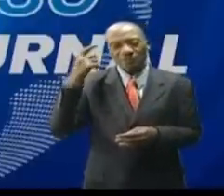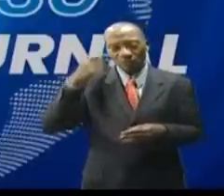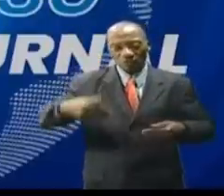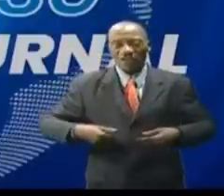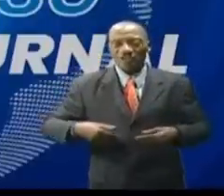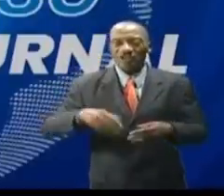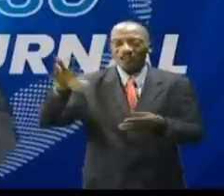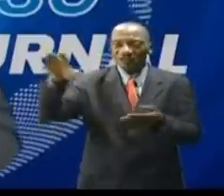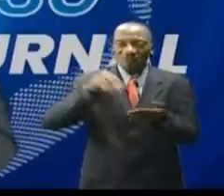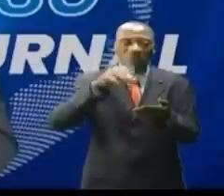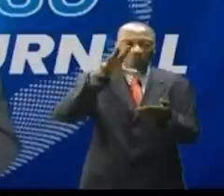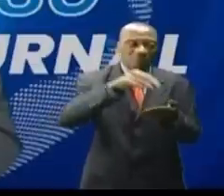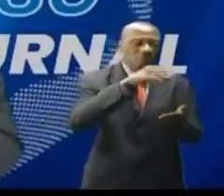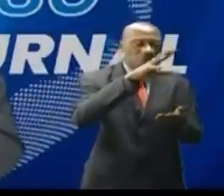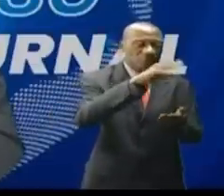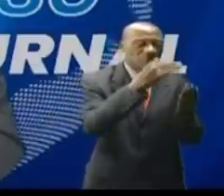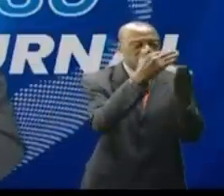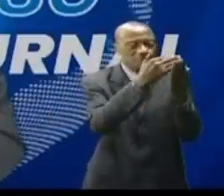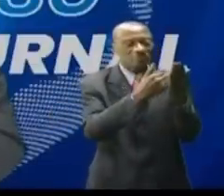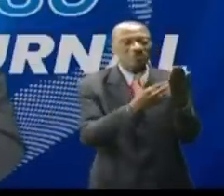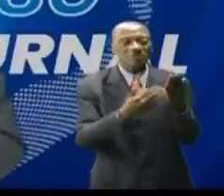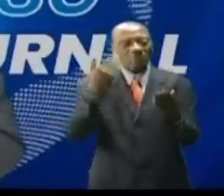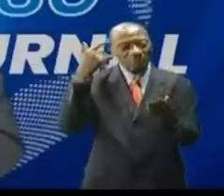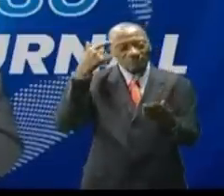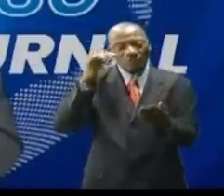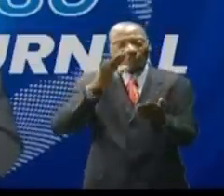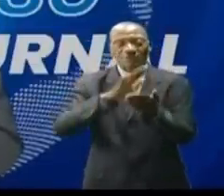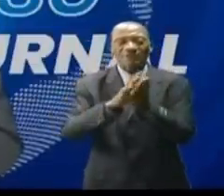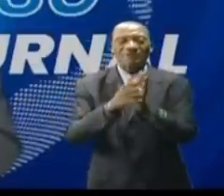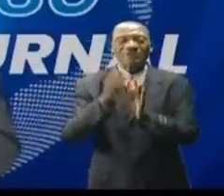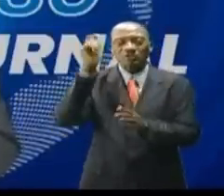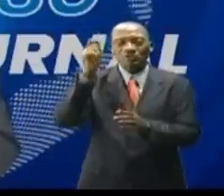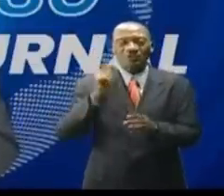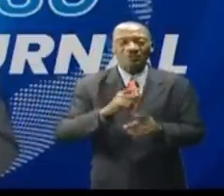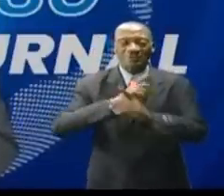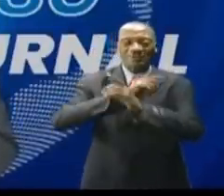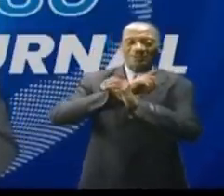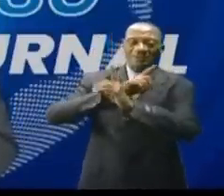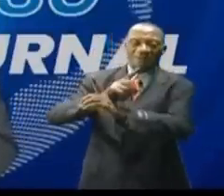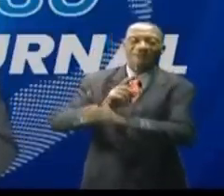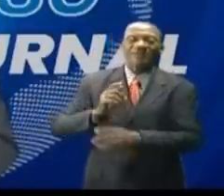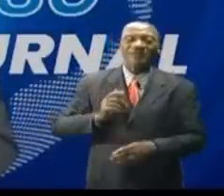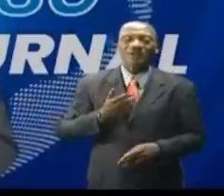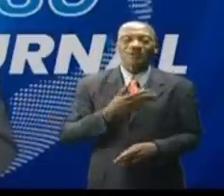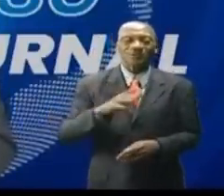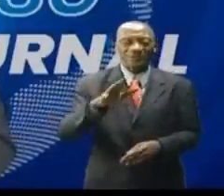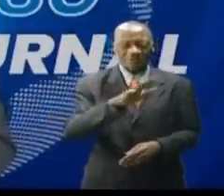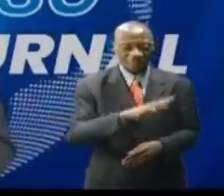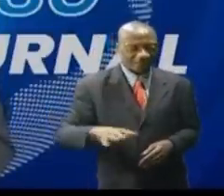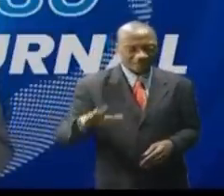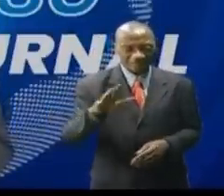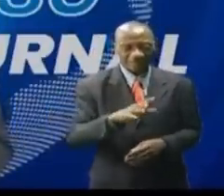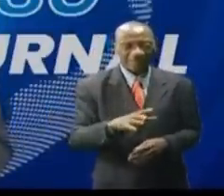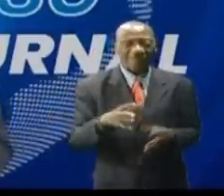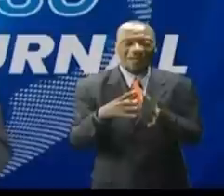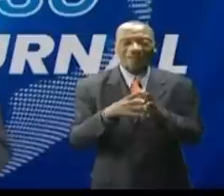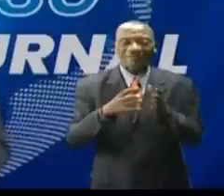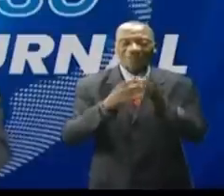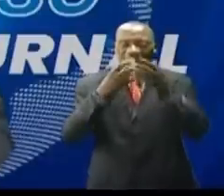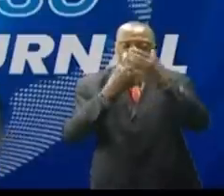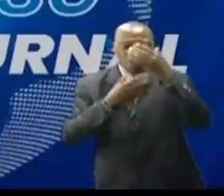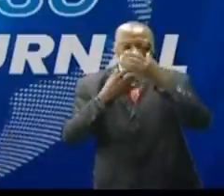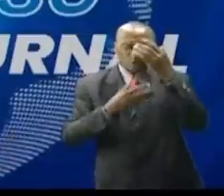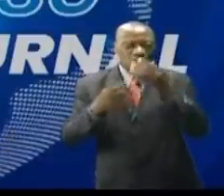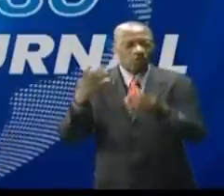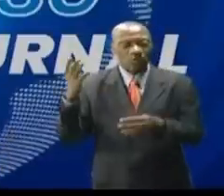massivement pour la sauvegarde de l'intégrité territoriale pendant cette période d'agression rwandaise. C'était au cours de son meeting